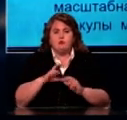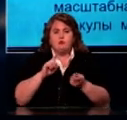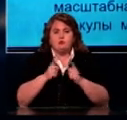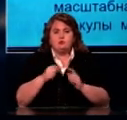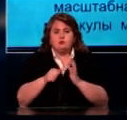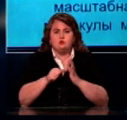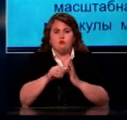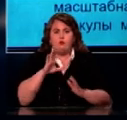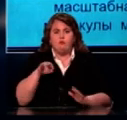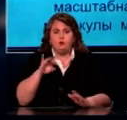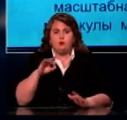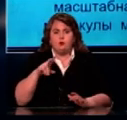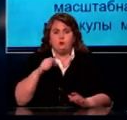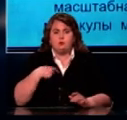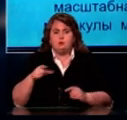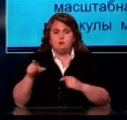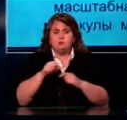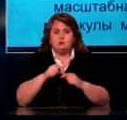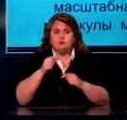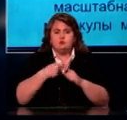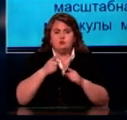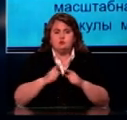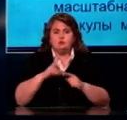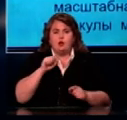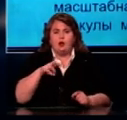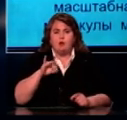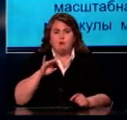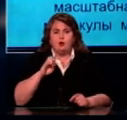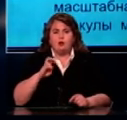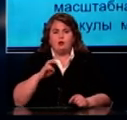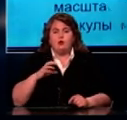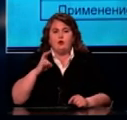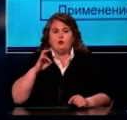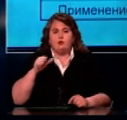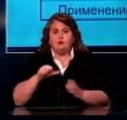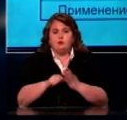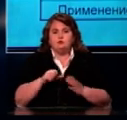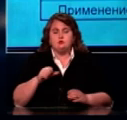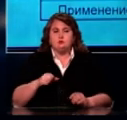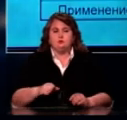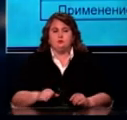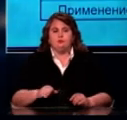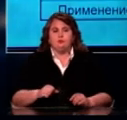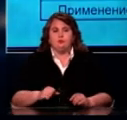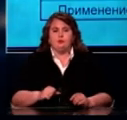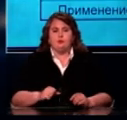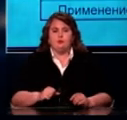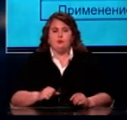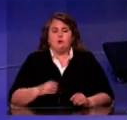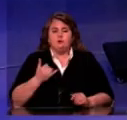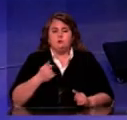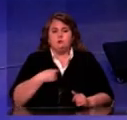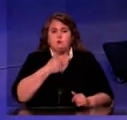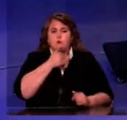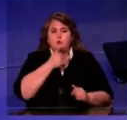водорода у нас присоединилась частица от аммиака – NH2. Итак, мы сейчас